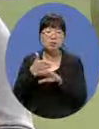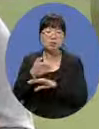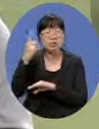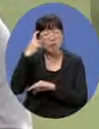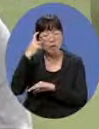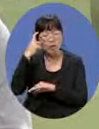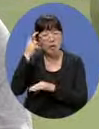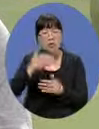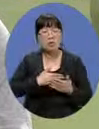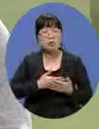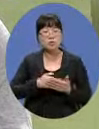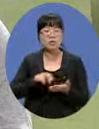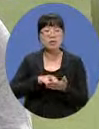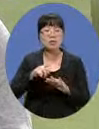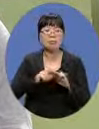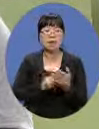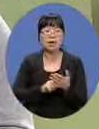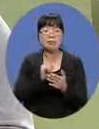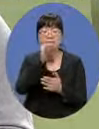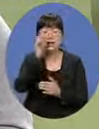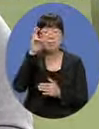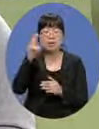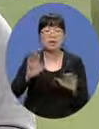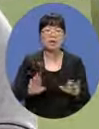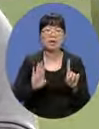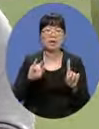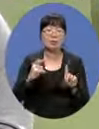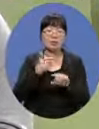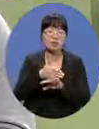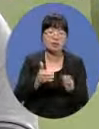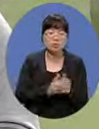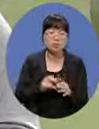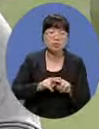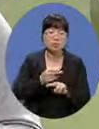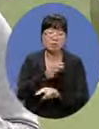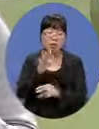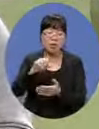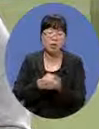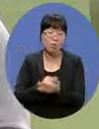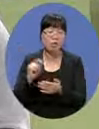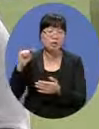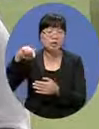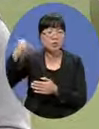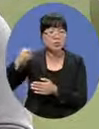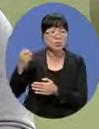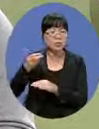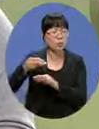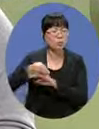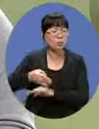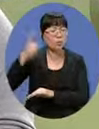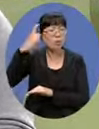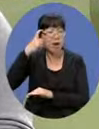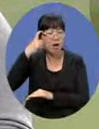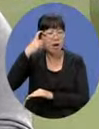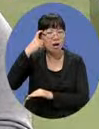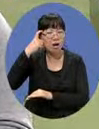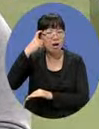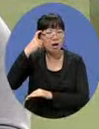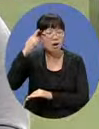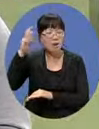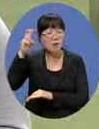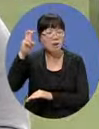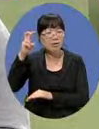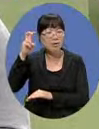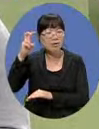이런 불안감이 이 아이한테는 들어있을 수 있거든요. 네. 오늘 한번 늦고 선물 사온 거 보니까 다음에 혹시 또 늦는다는 거 아니야? 그러려고 이런 식의 그러려고 이러는 건가